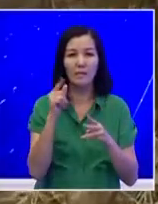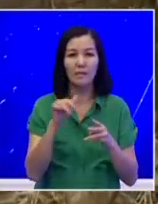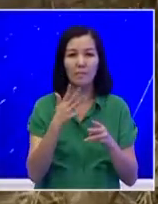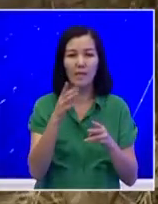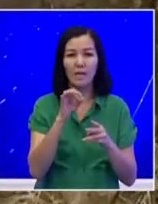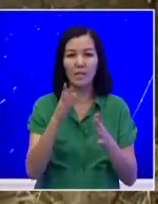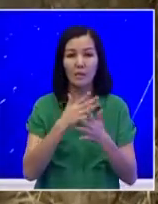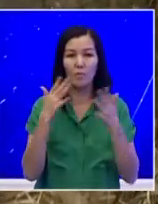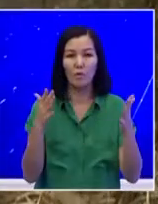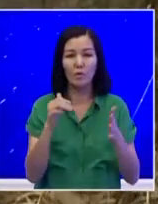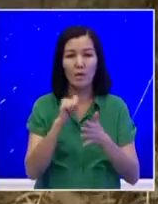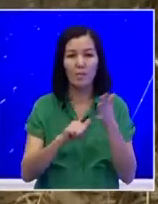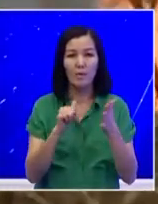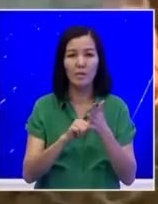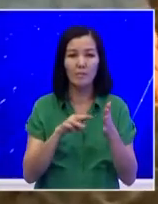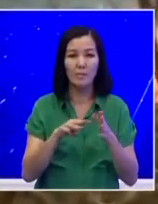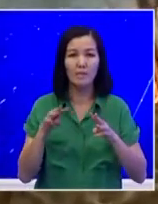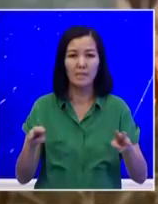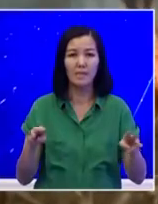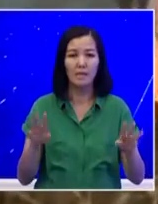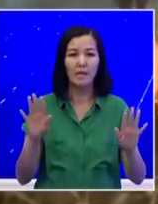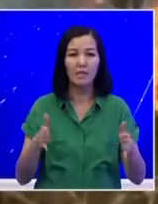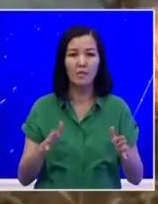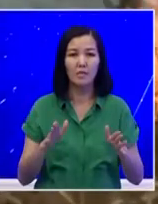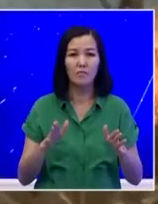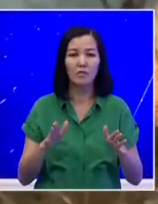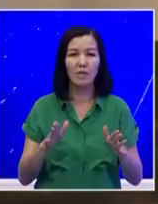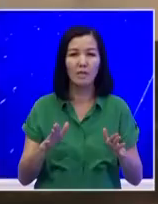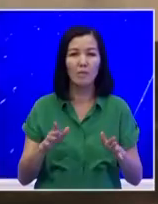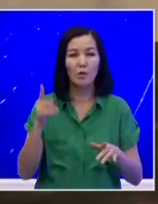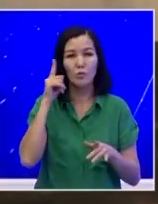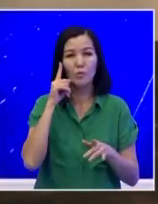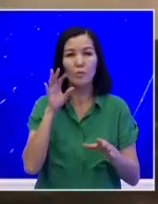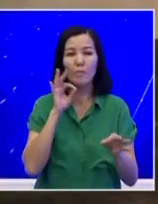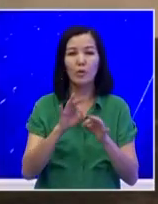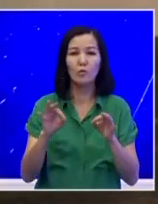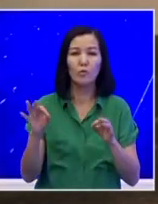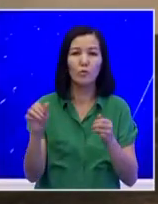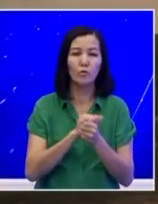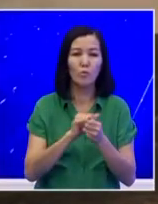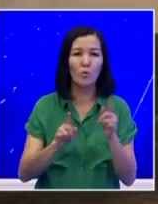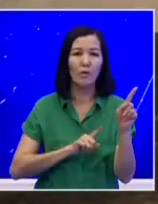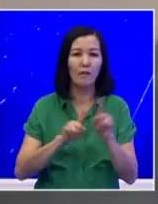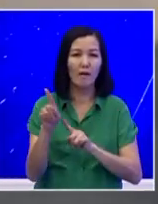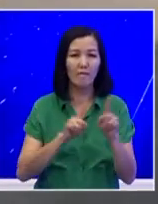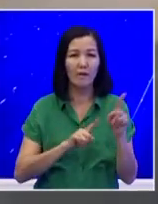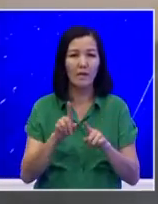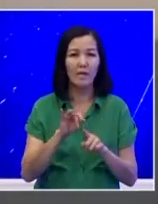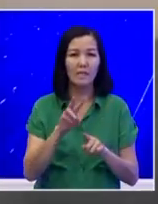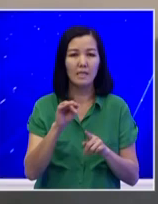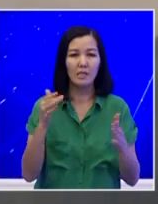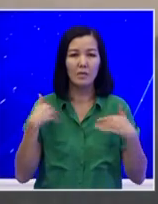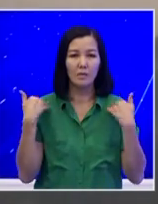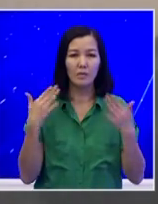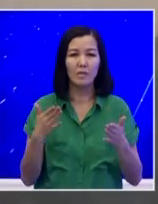1,5 раза. Основной причиной пожара в министерстве по чрезвычайным ситуациям считают поджог сухой травы. Евгений Зиничев